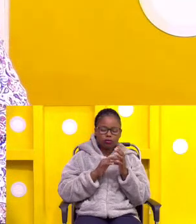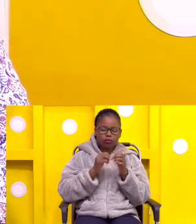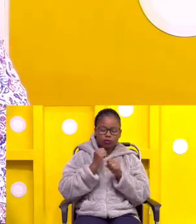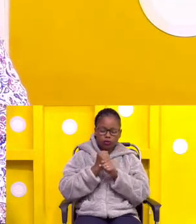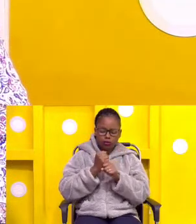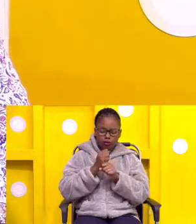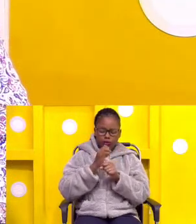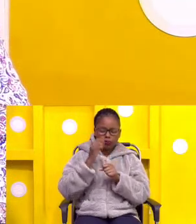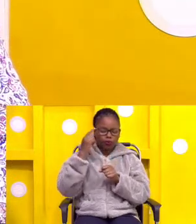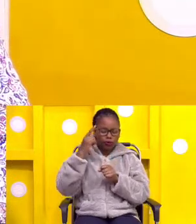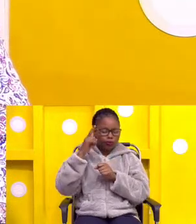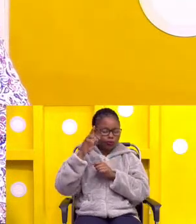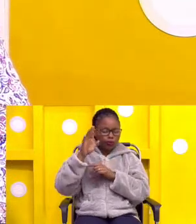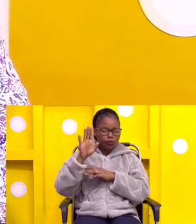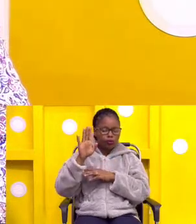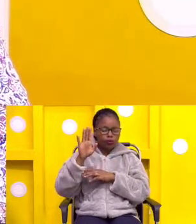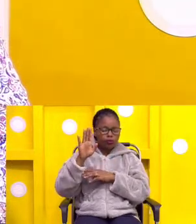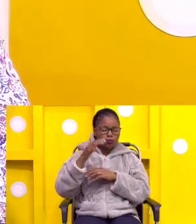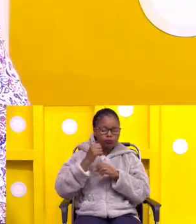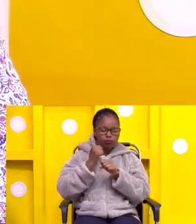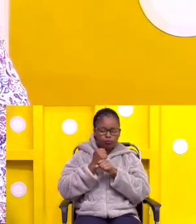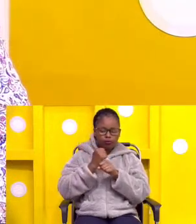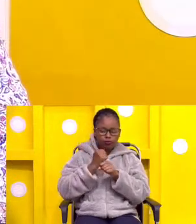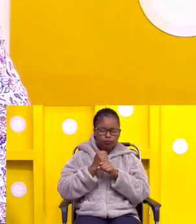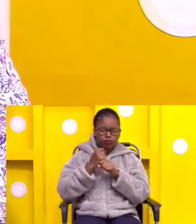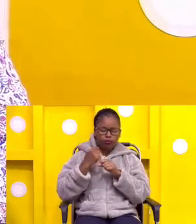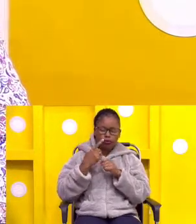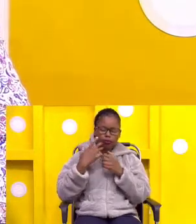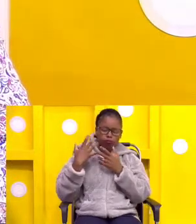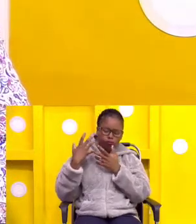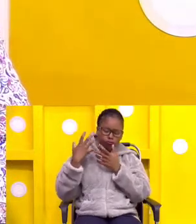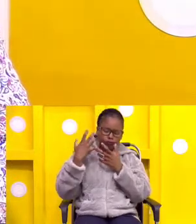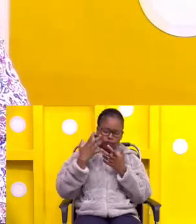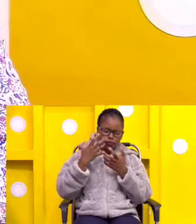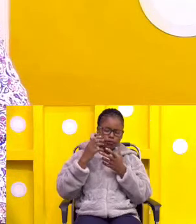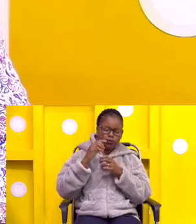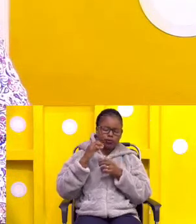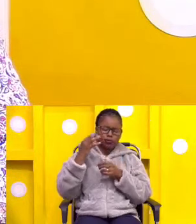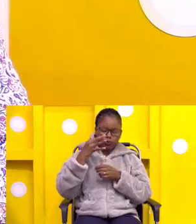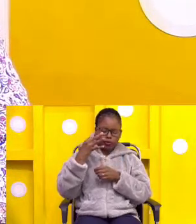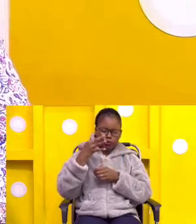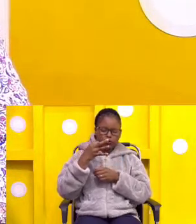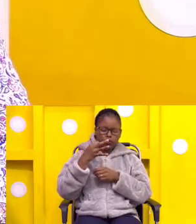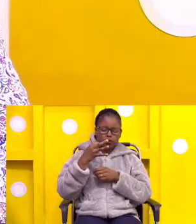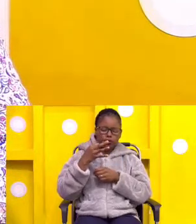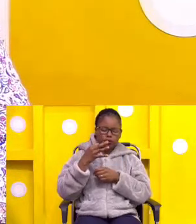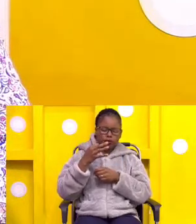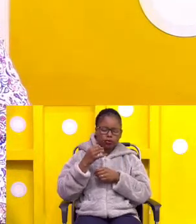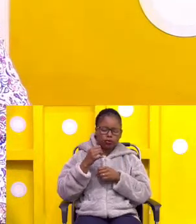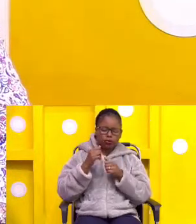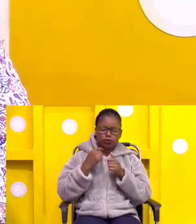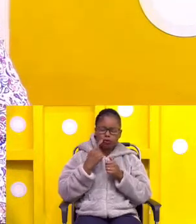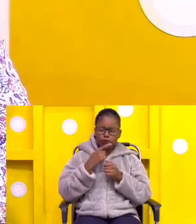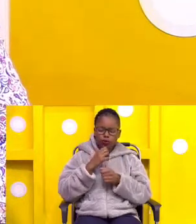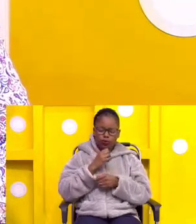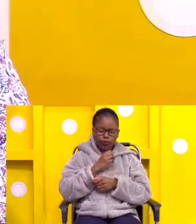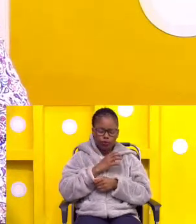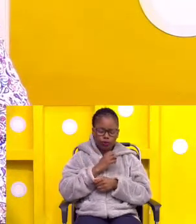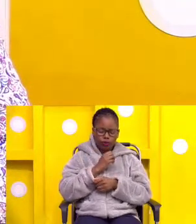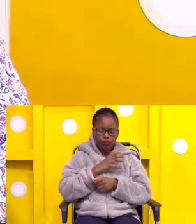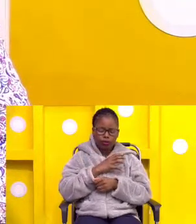Mwathani. No tuhe aruti wira mari na murigo wa utungata waku. Utuhe aruti wira magwitigirite na aruti